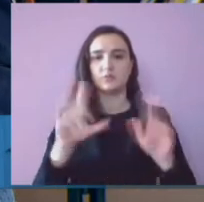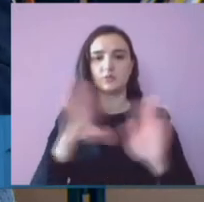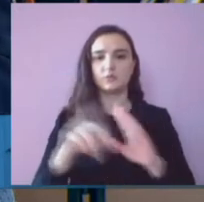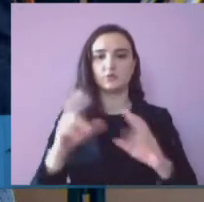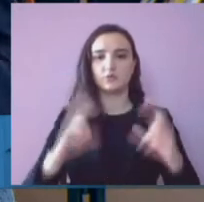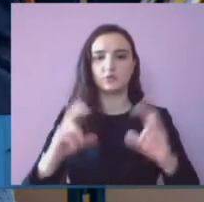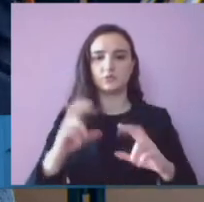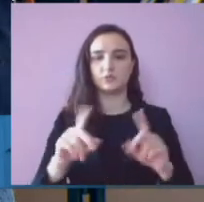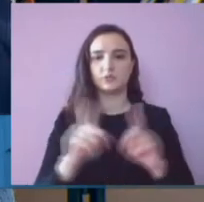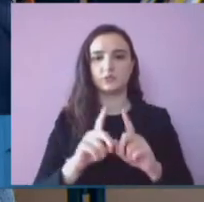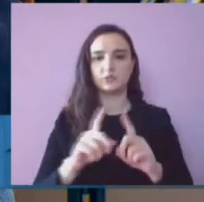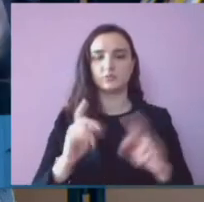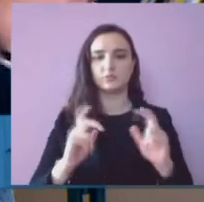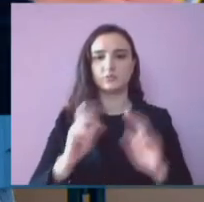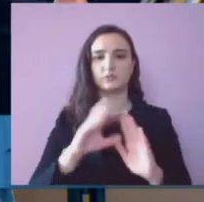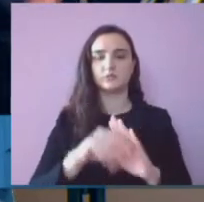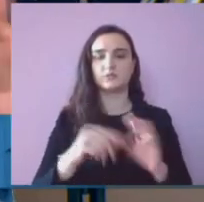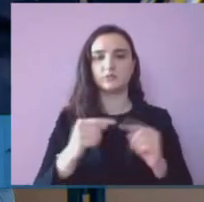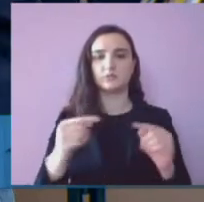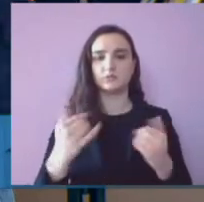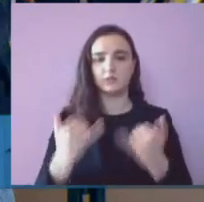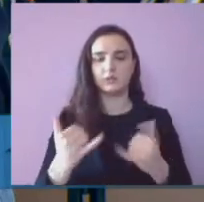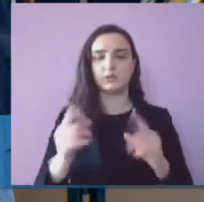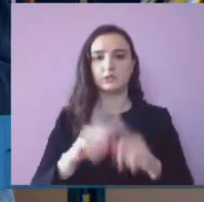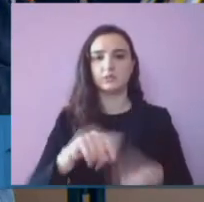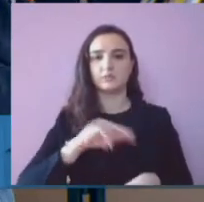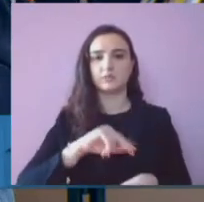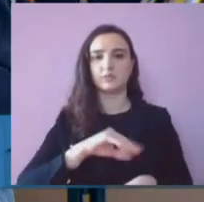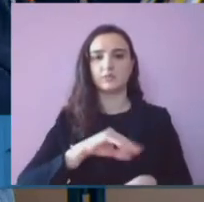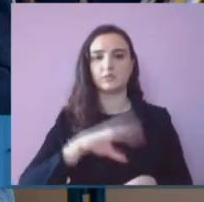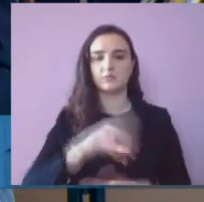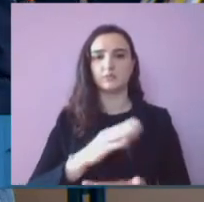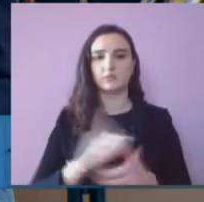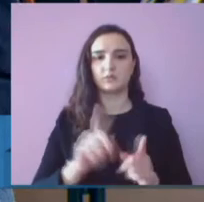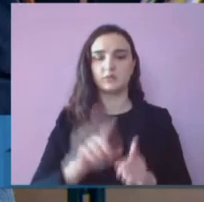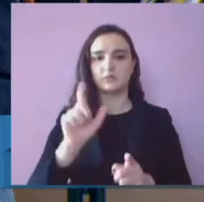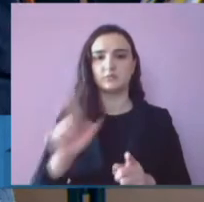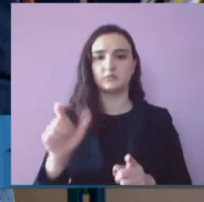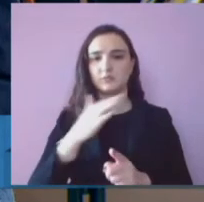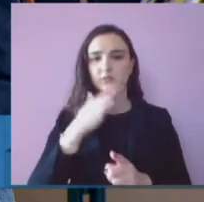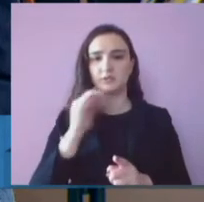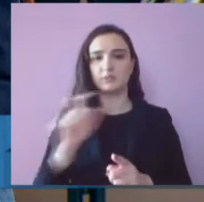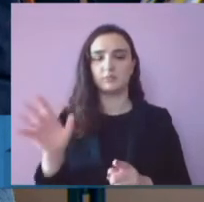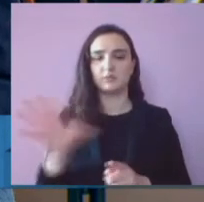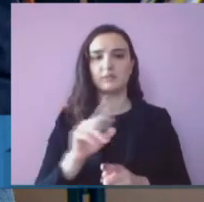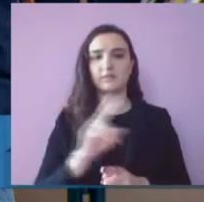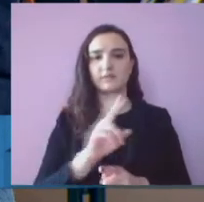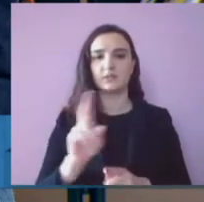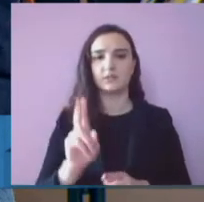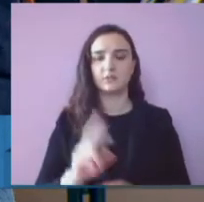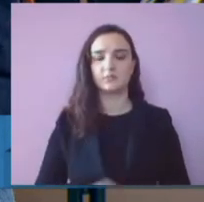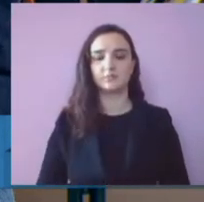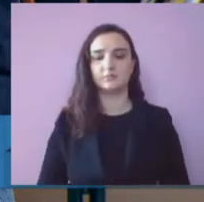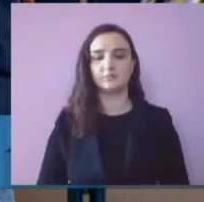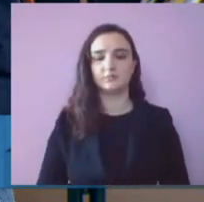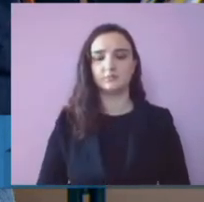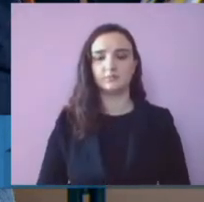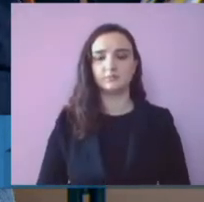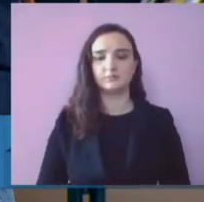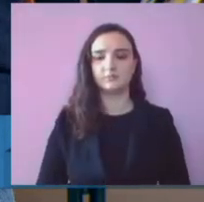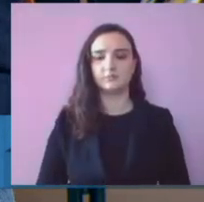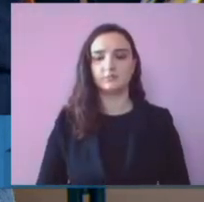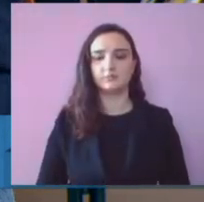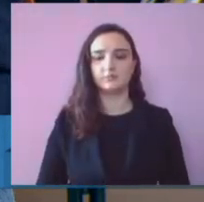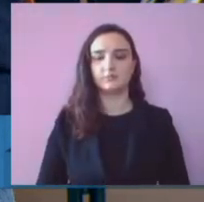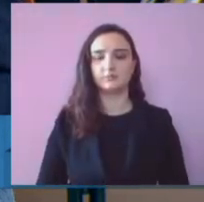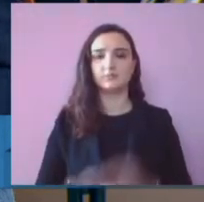aseşende üniversiteçi da aseti eklat samsa kurşit kavs aseti zalim bevri adam yani romlasat arar aseti gya komunikasyi